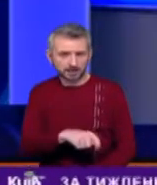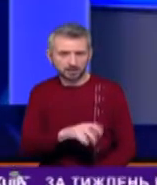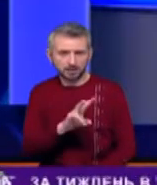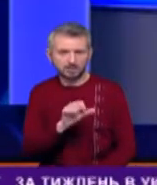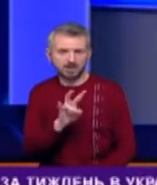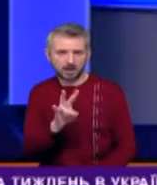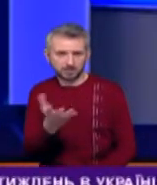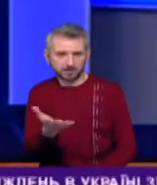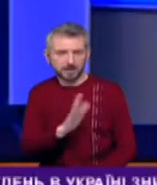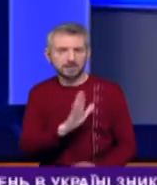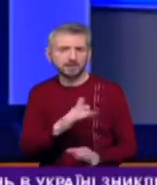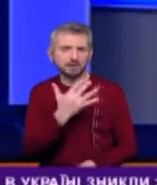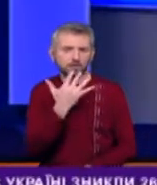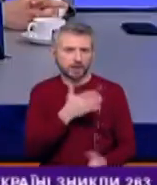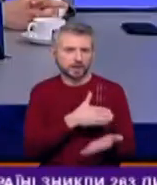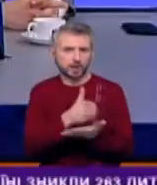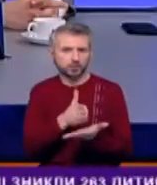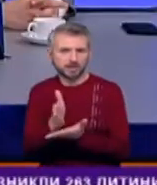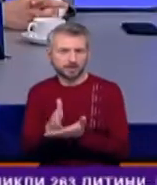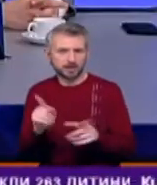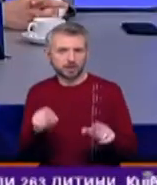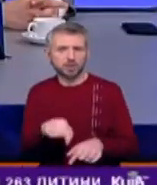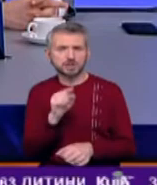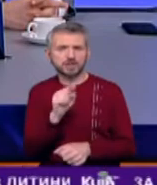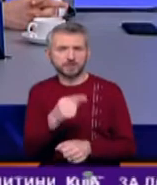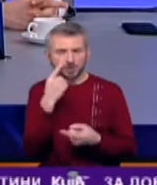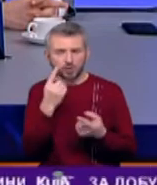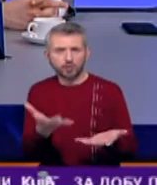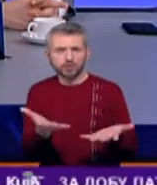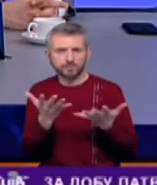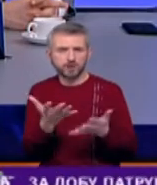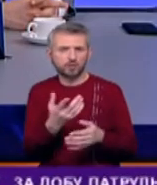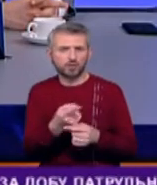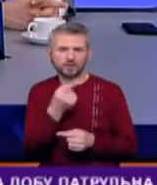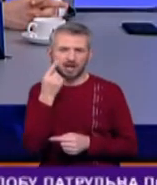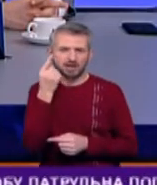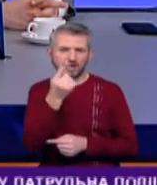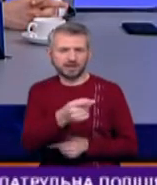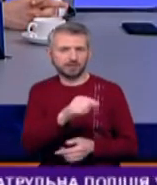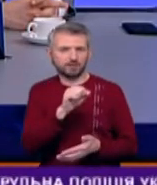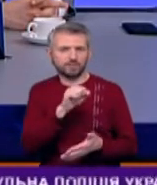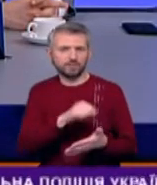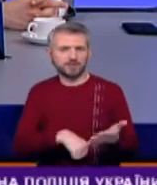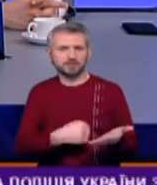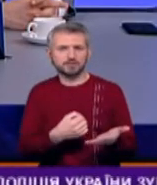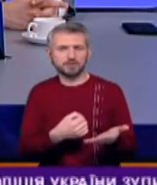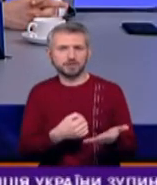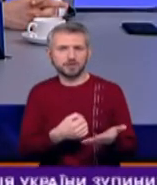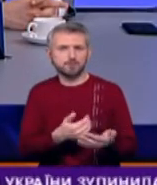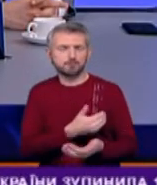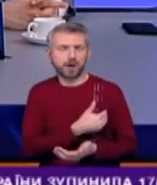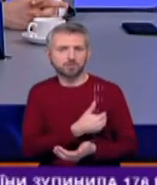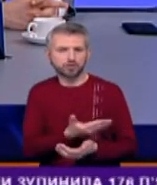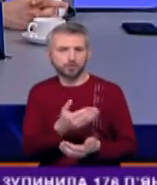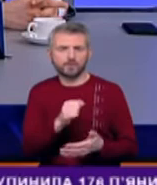наук, і не тільки національної, а галузевих також, він, очевидно, далекий від бажаного, чи